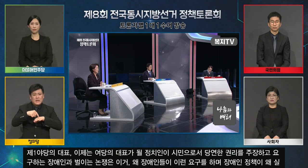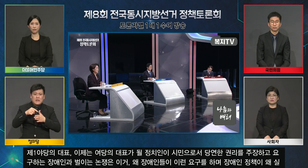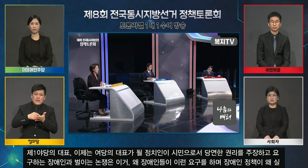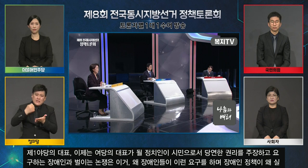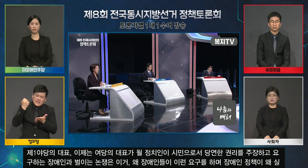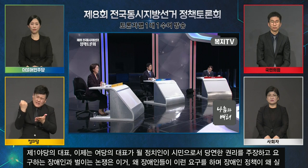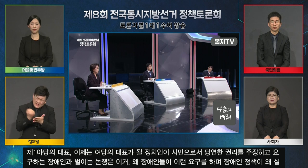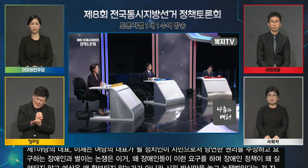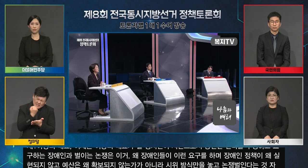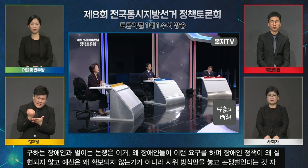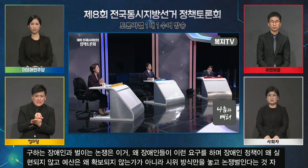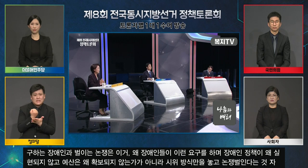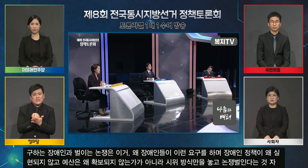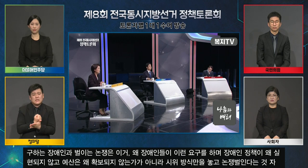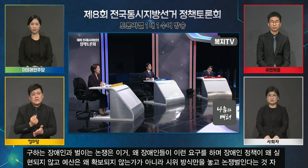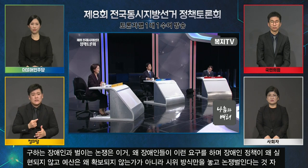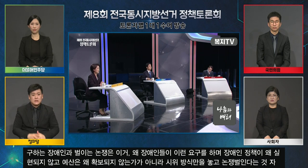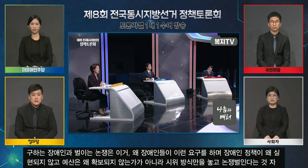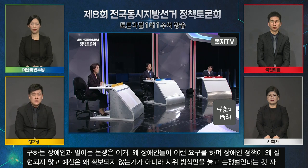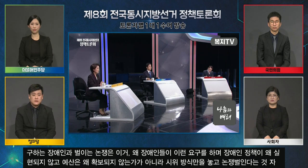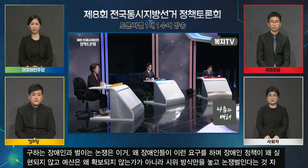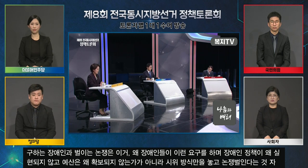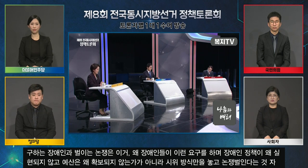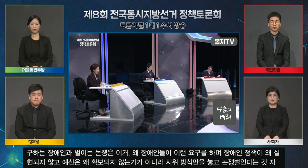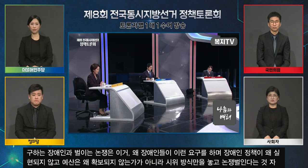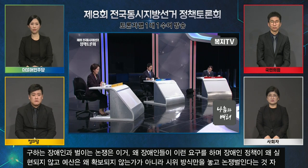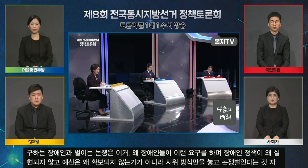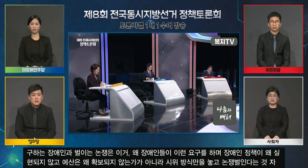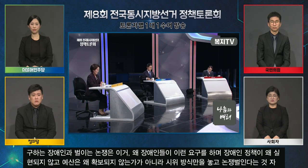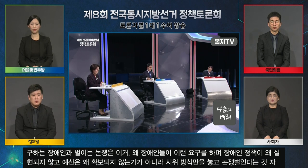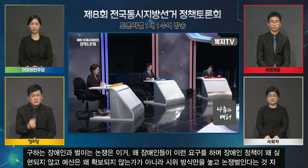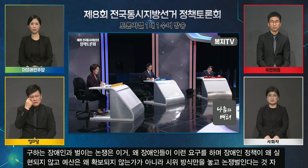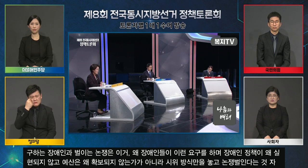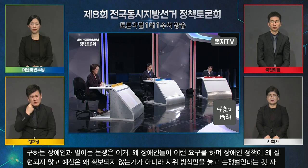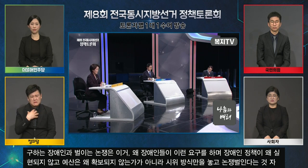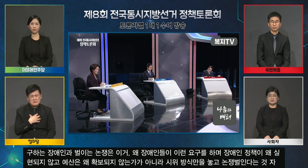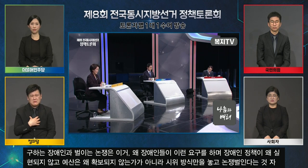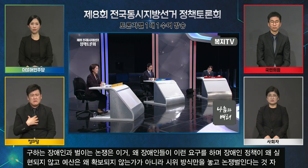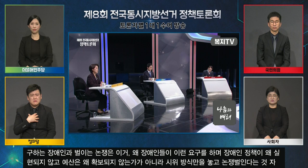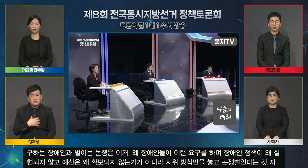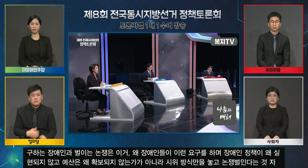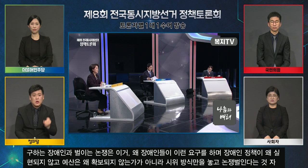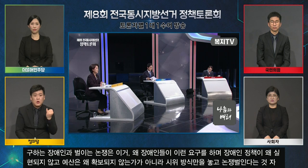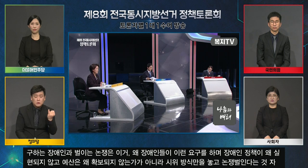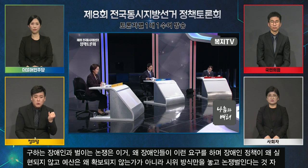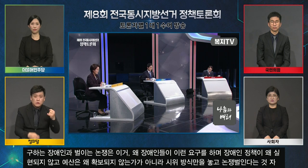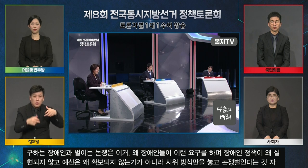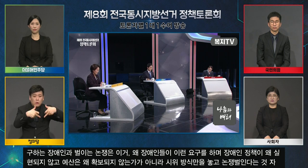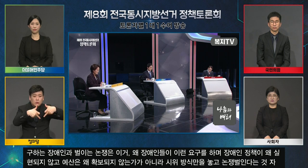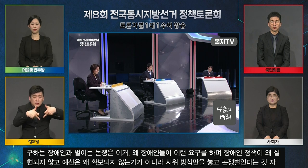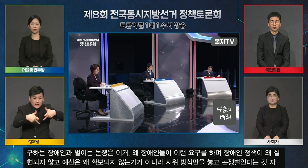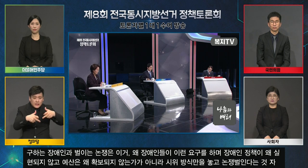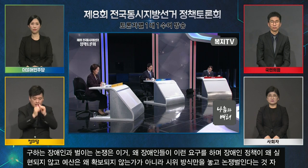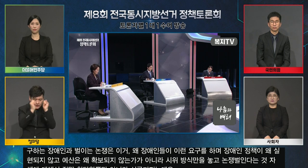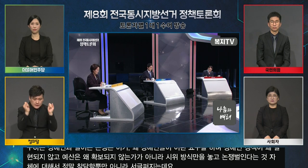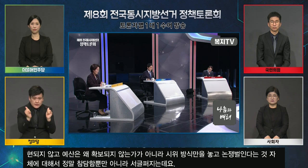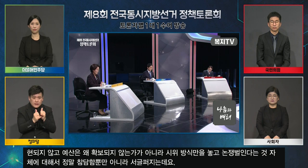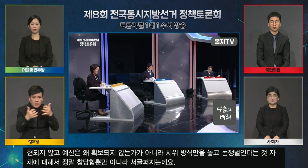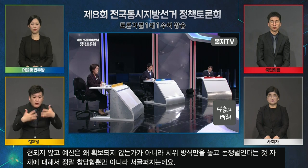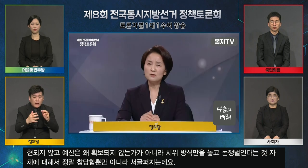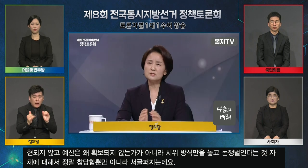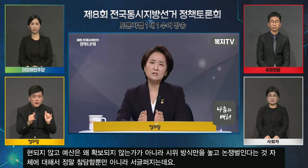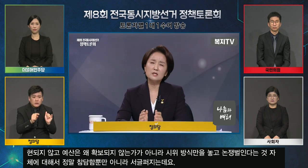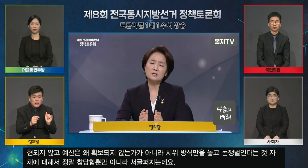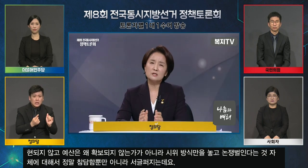벗어나서 참담함 뿐만 아니라 서글퍼지는데요. 여성, 장애인 이런 사회적 약자가 겪는